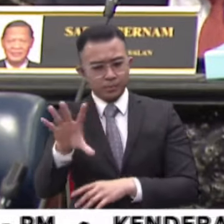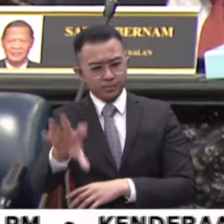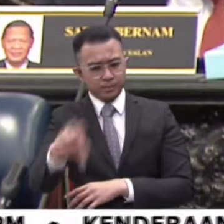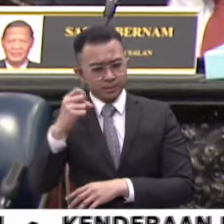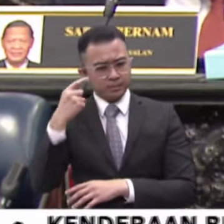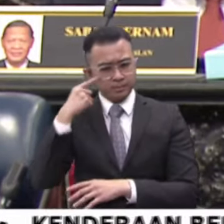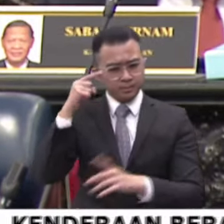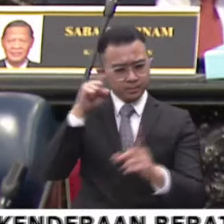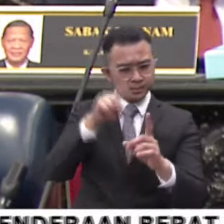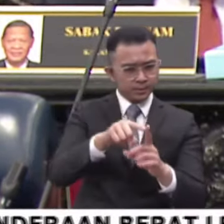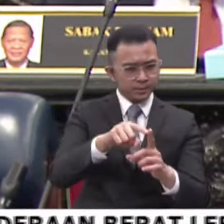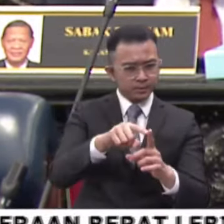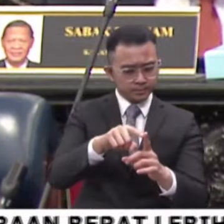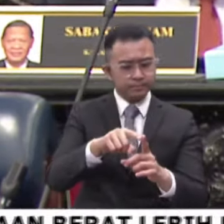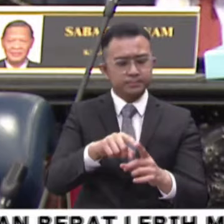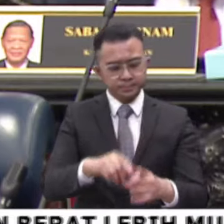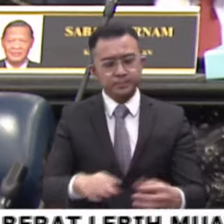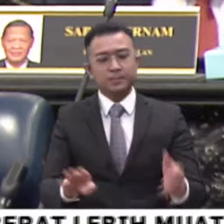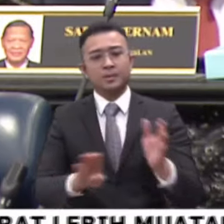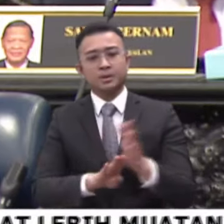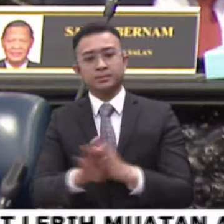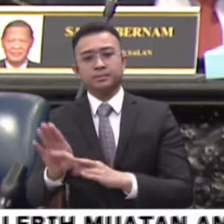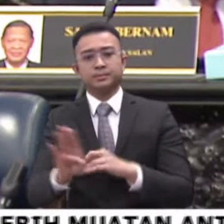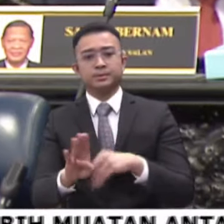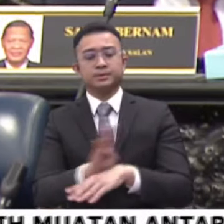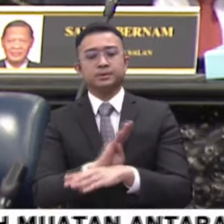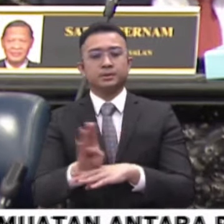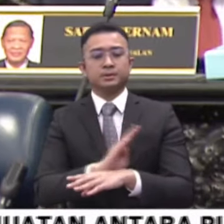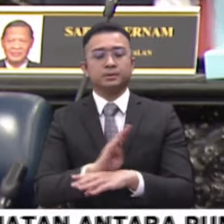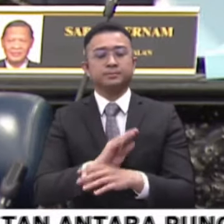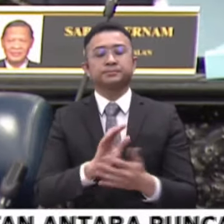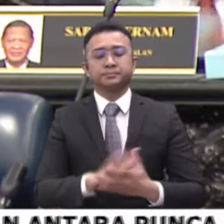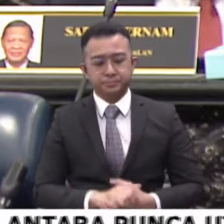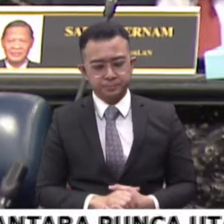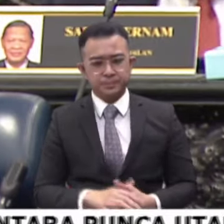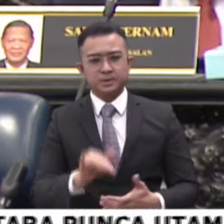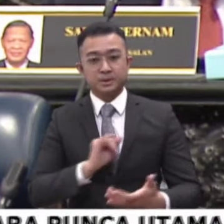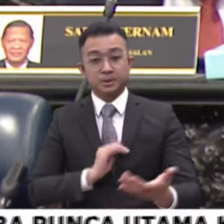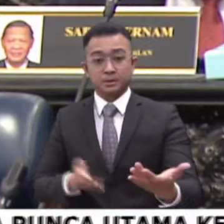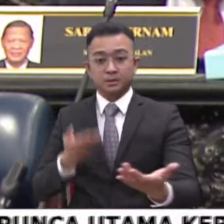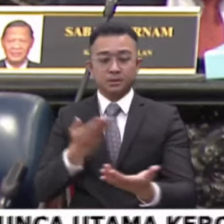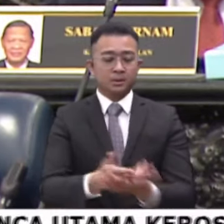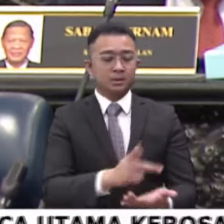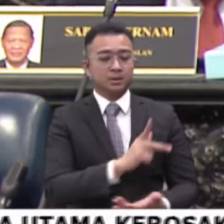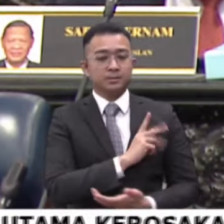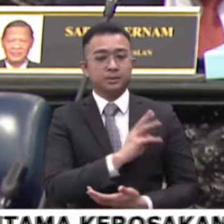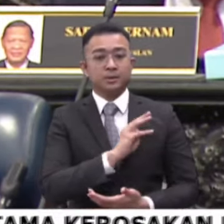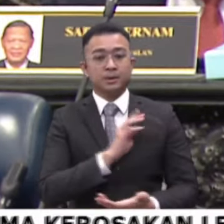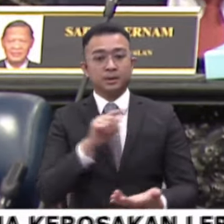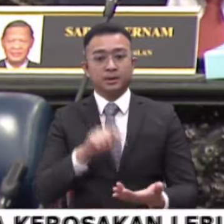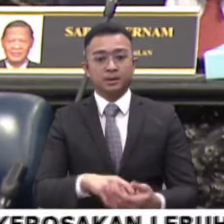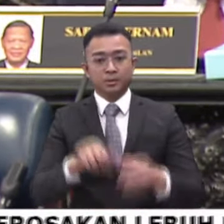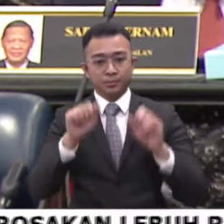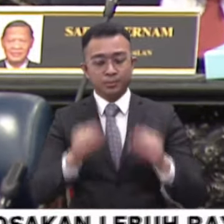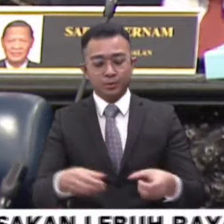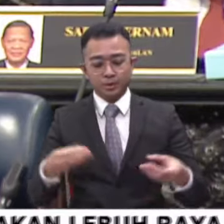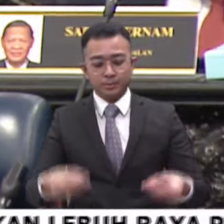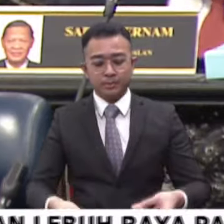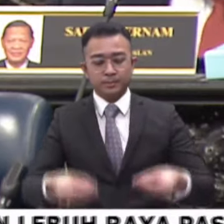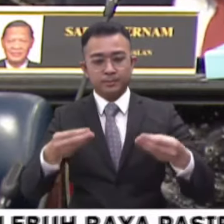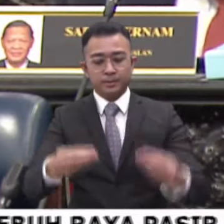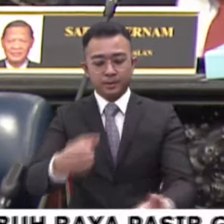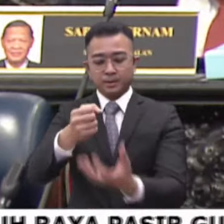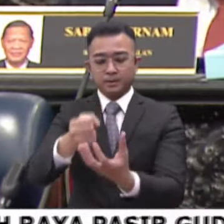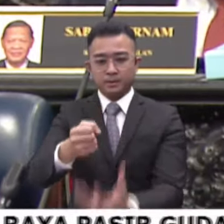perhatian oleh Kementerian Pembangunan Usahawan dan Koperasi. Oleh itu, saya mencadangkan kementerian ini dapat memperuntukkan